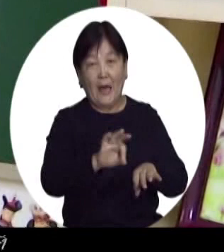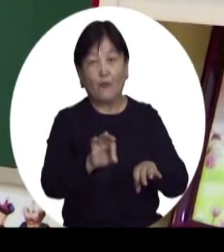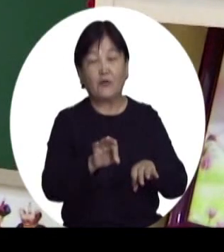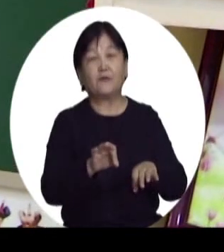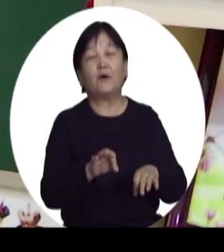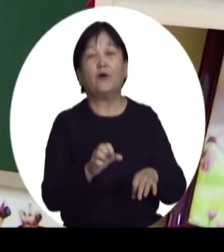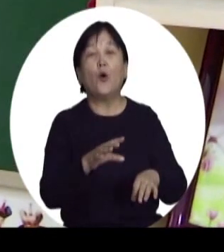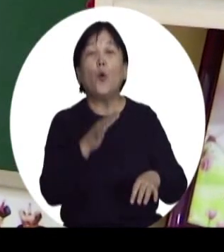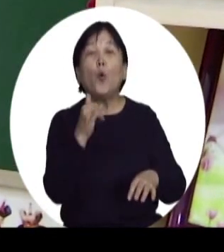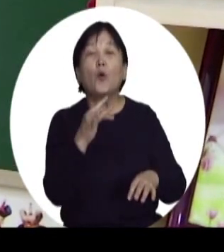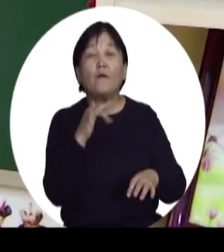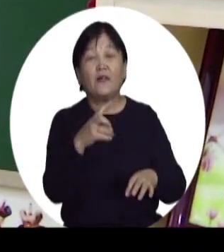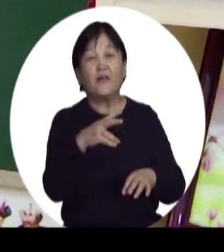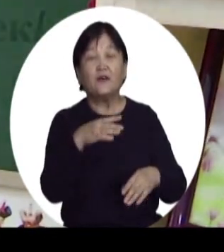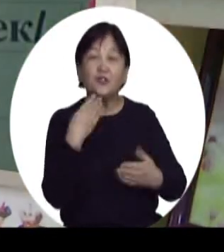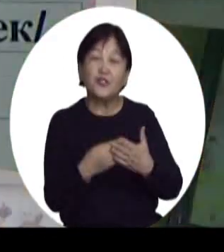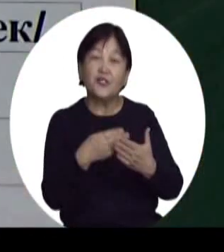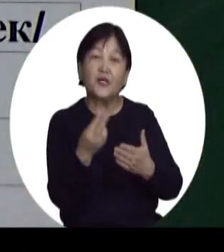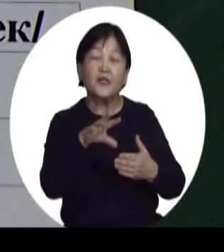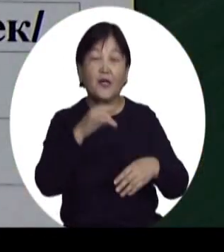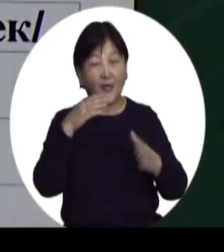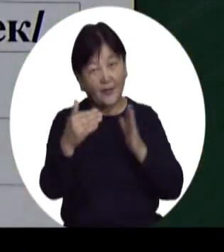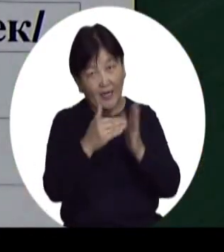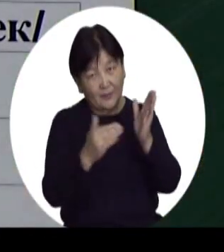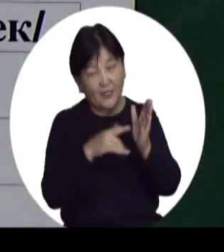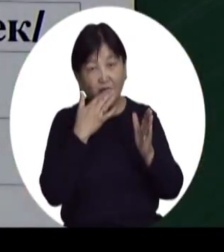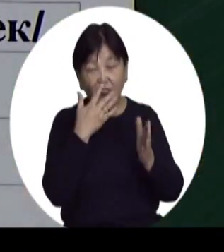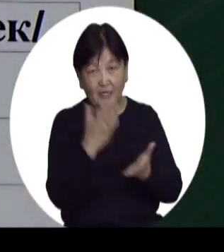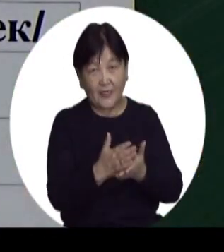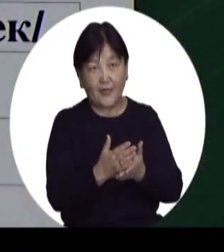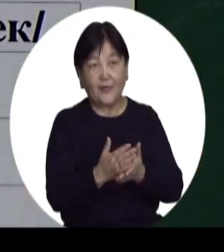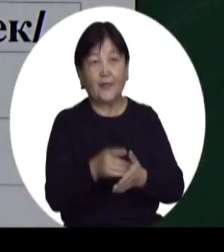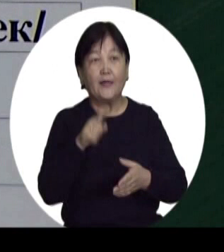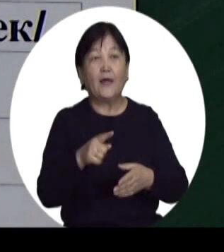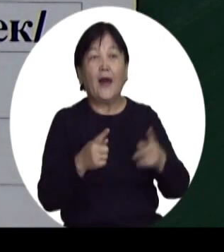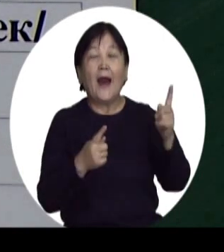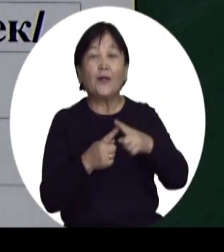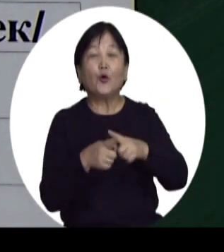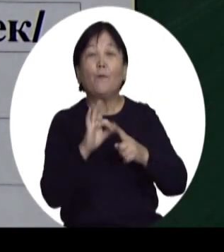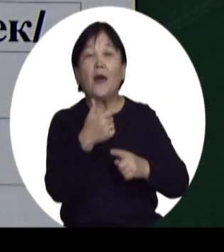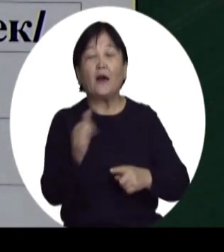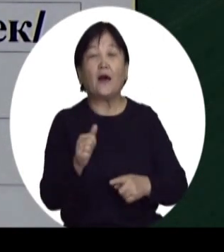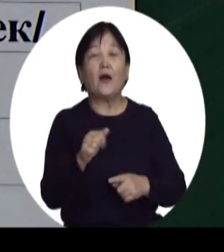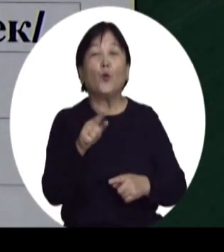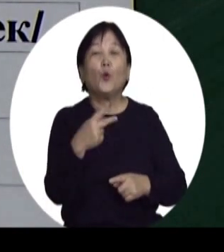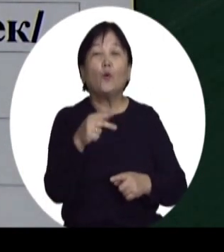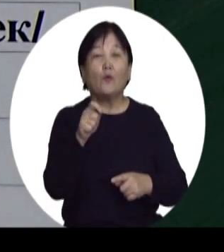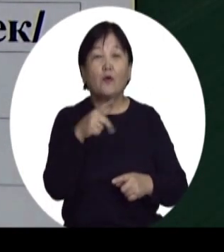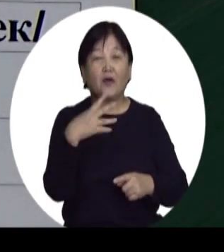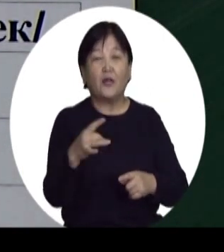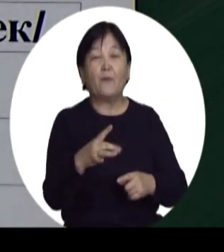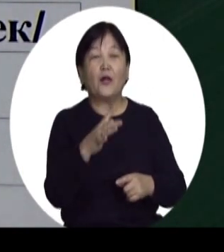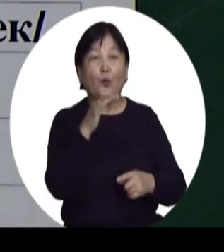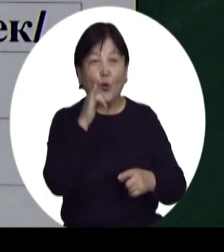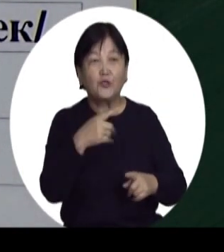жишээнээр тайлбарлая. Теосульфат ион хүчлэг орчинд хатуу байдалтай хөвөр тэгээд сульфит ион ус